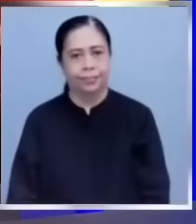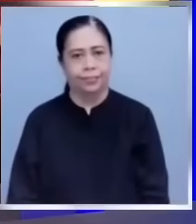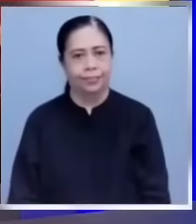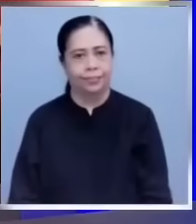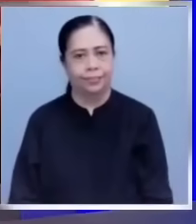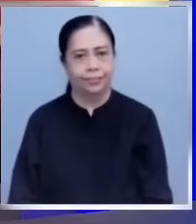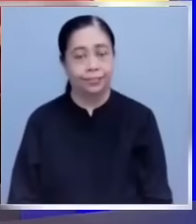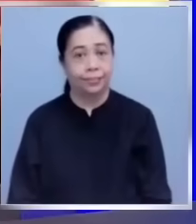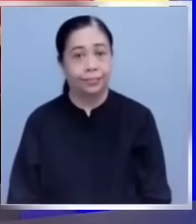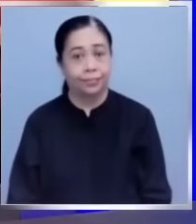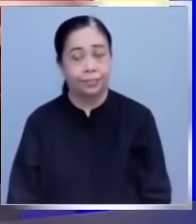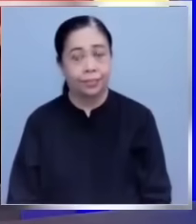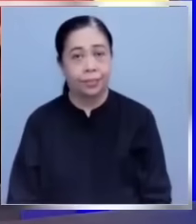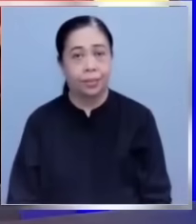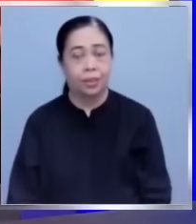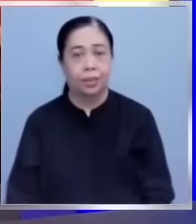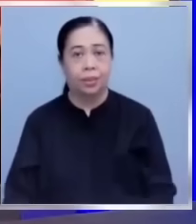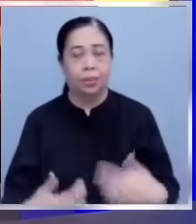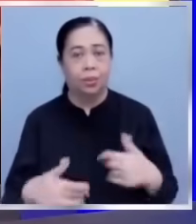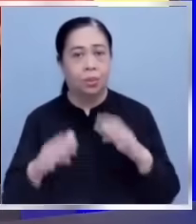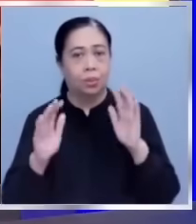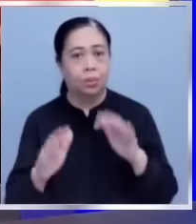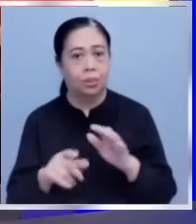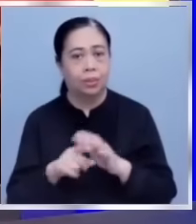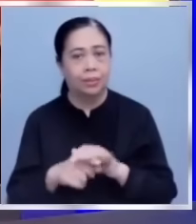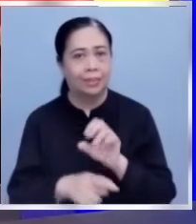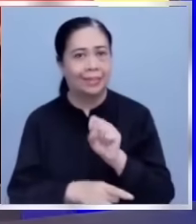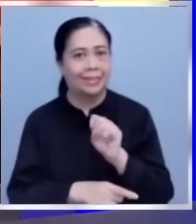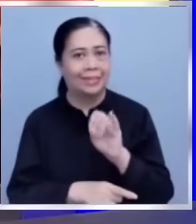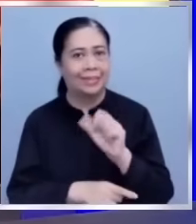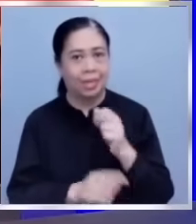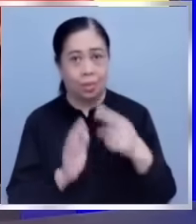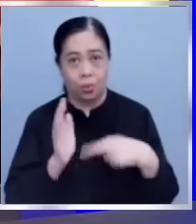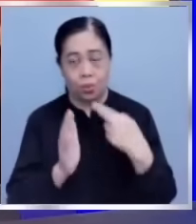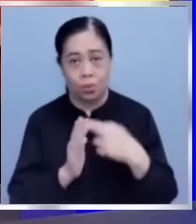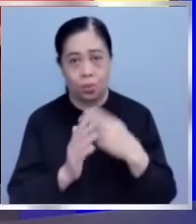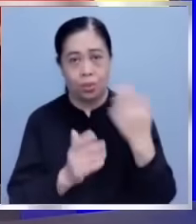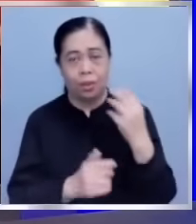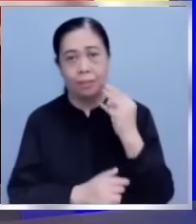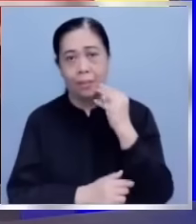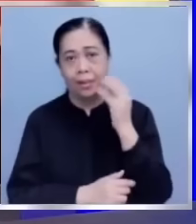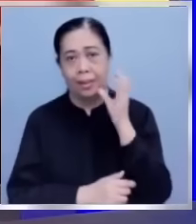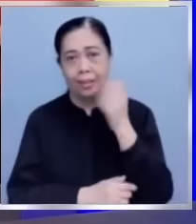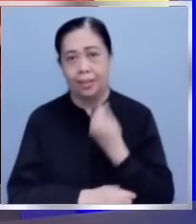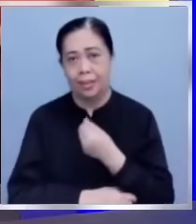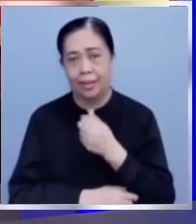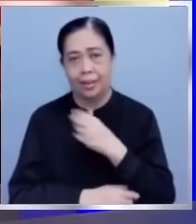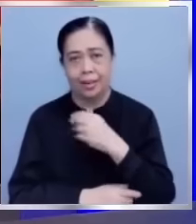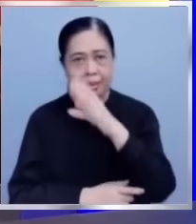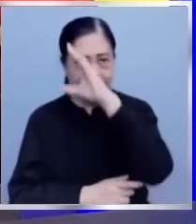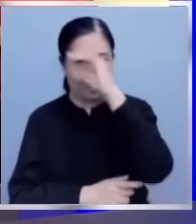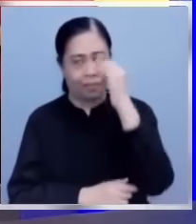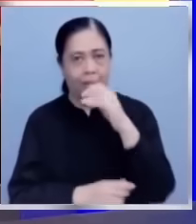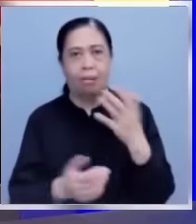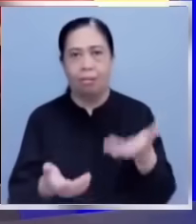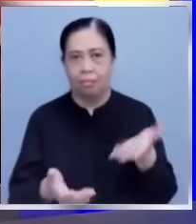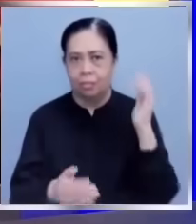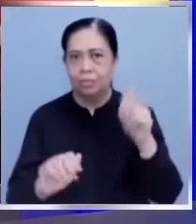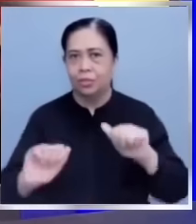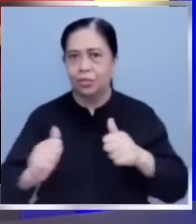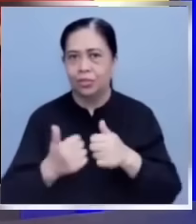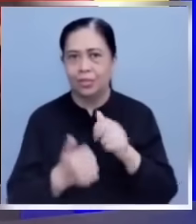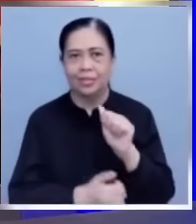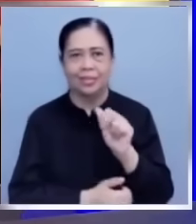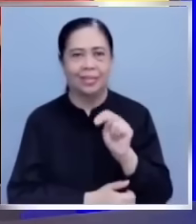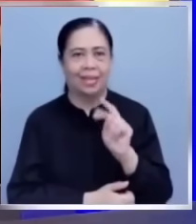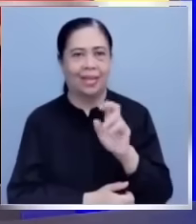Mula sa remarkable niyang pagganap bilang sisa sa Maria Clara Tibara, up for the challenge para sa mas daring role, si Andrea Torres